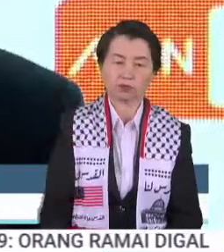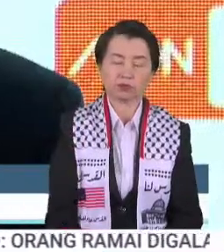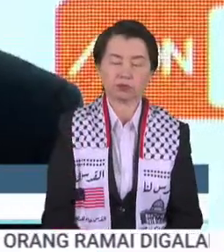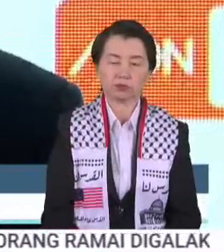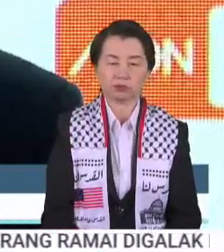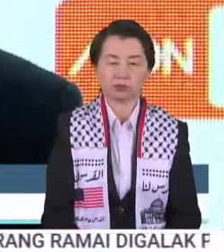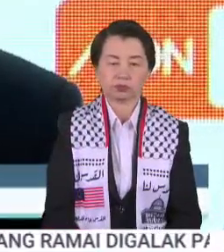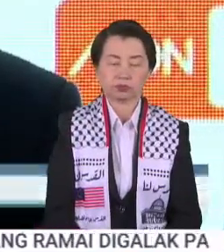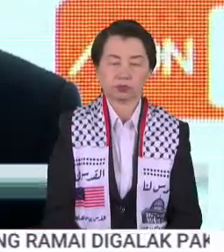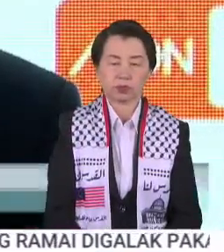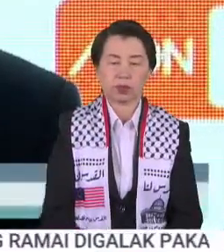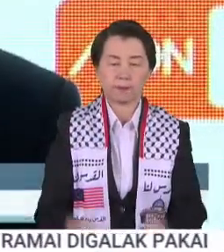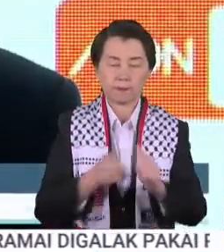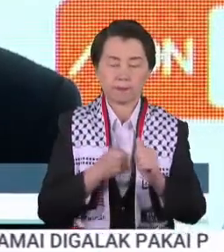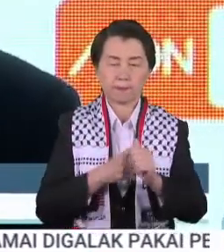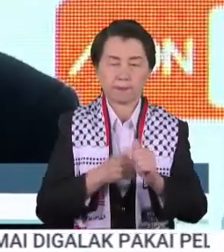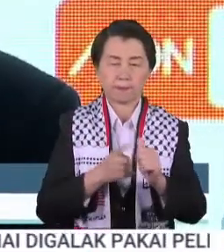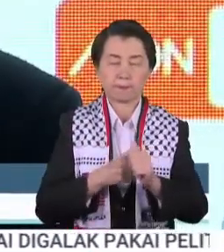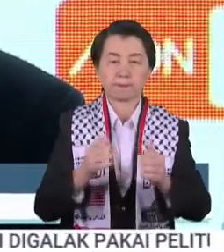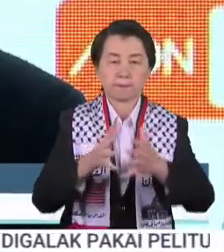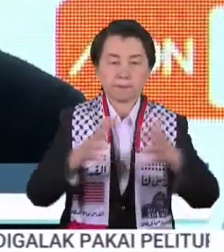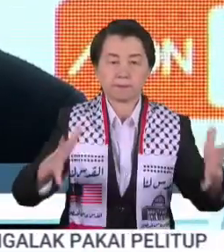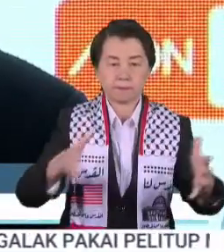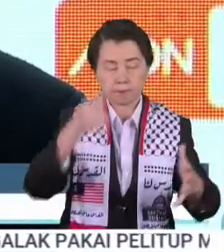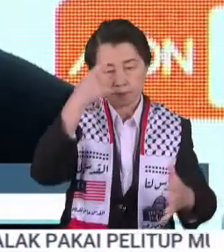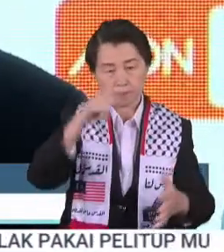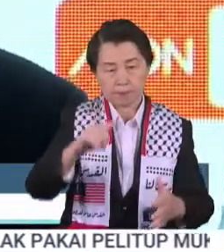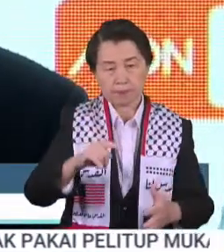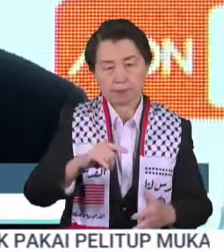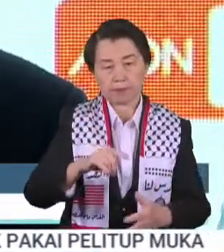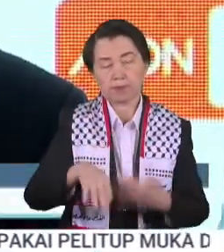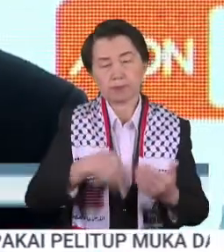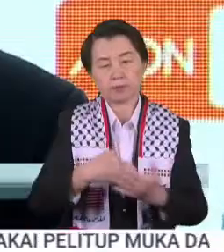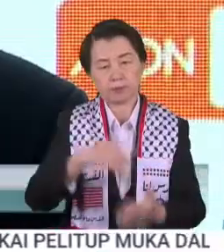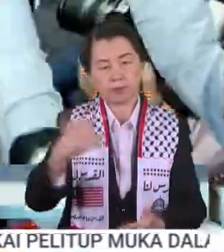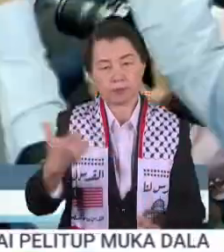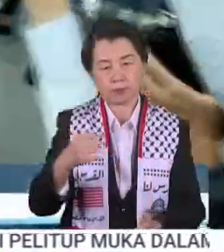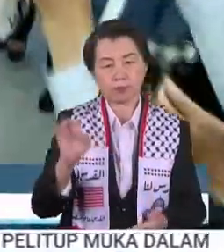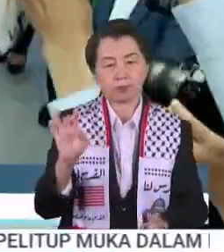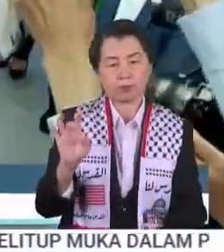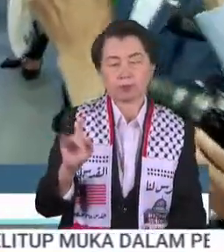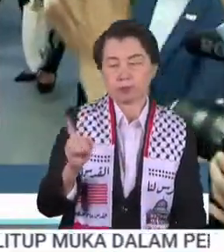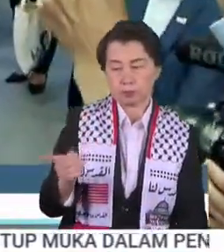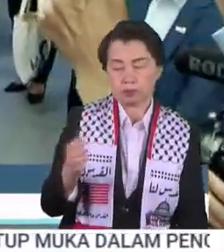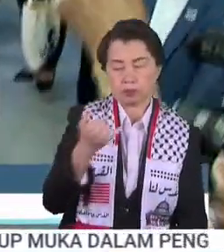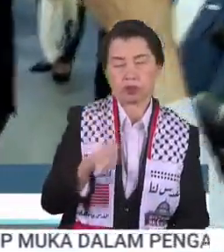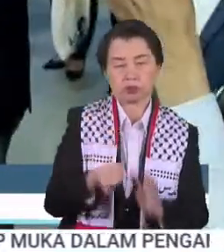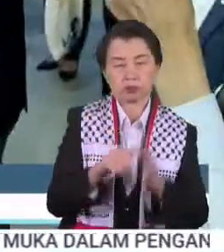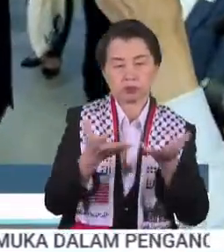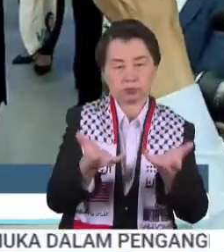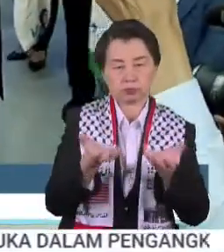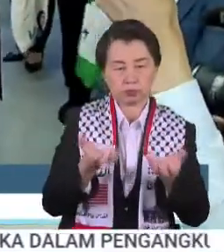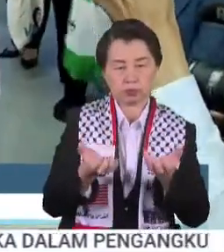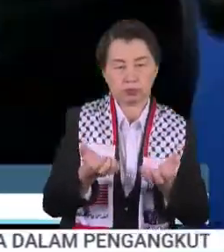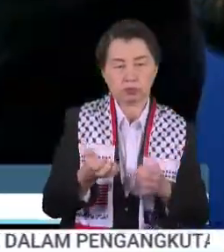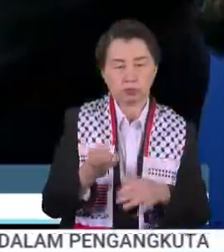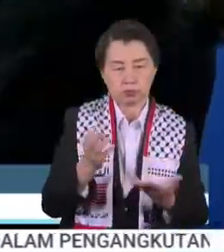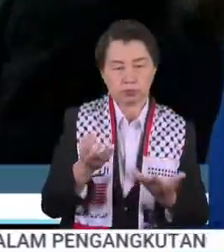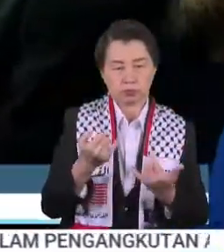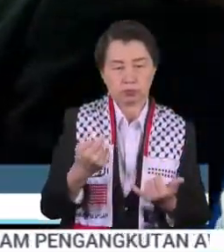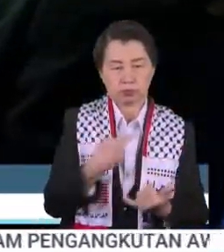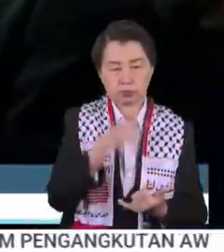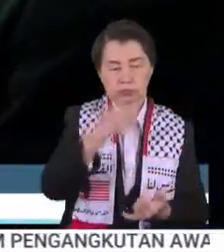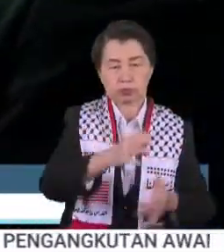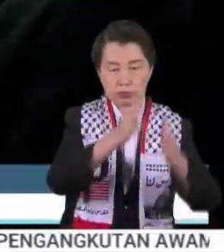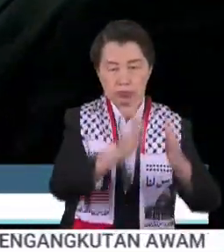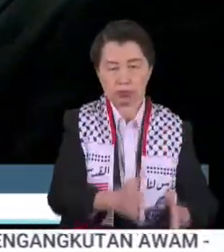Ini adalah yang pertama dan akan expand kepada semua outlet yang lain. Ini adalah salah satu demand ataupun trend daripada kami punya